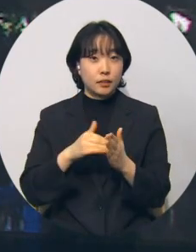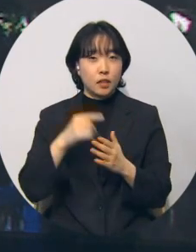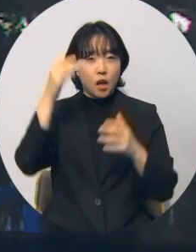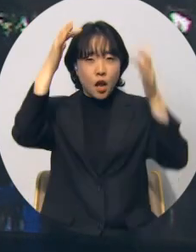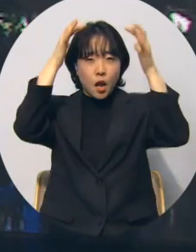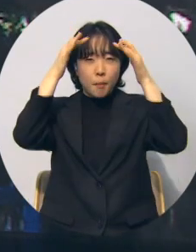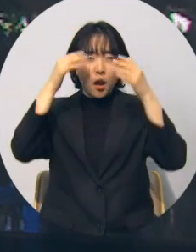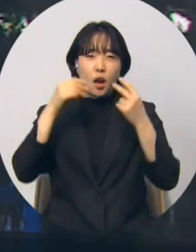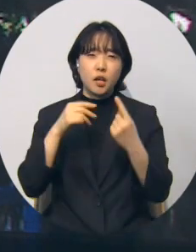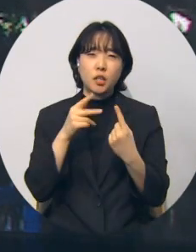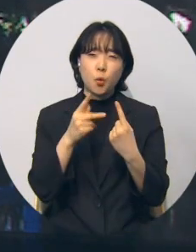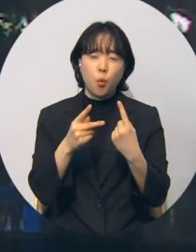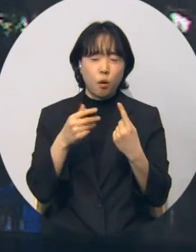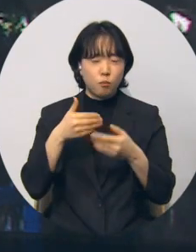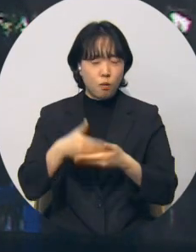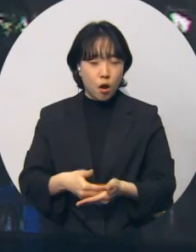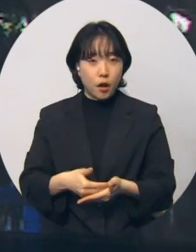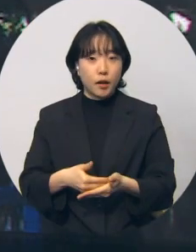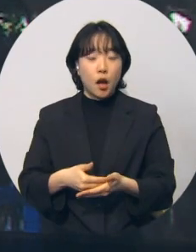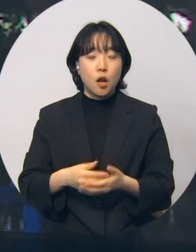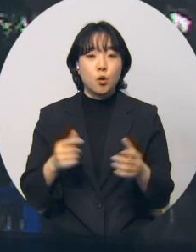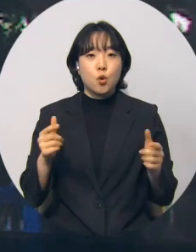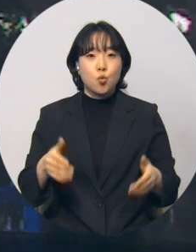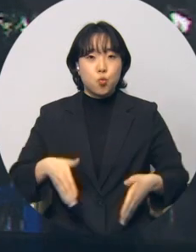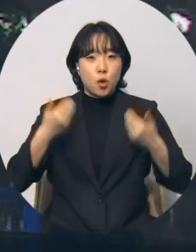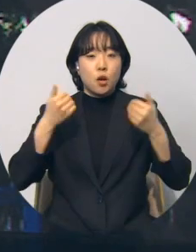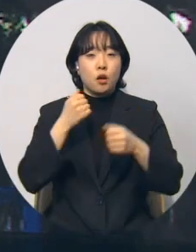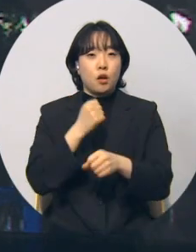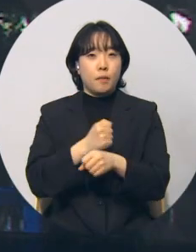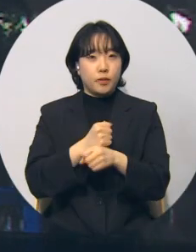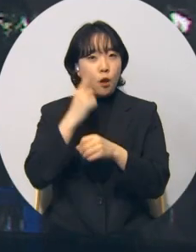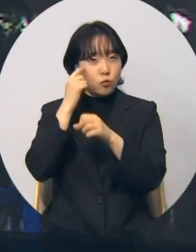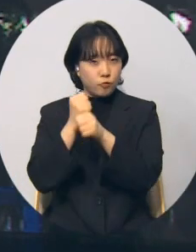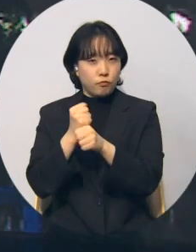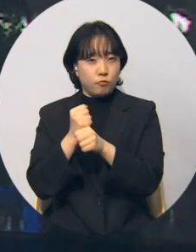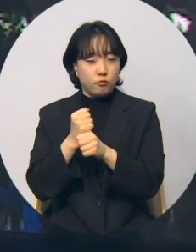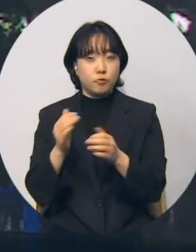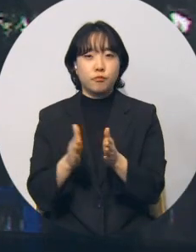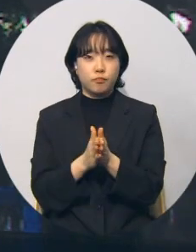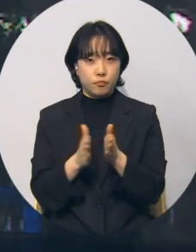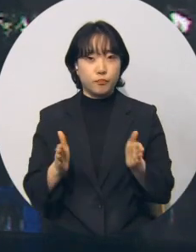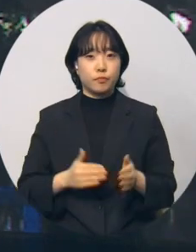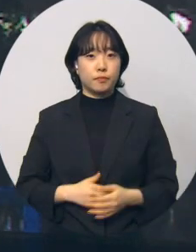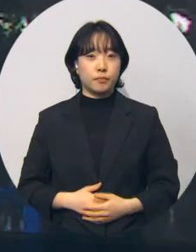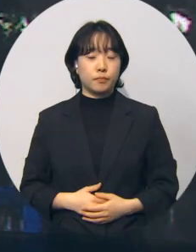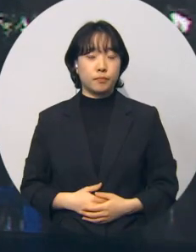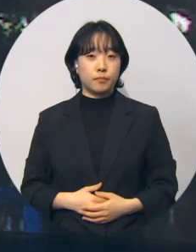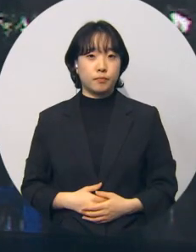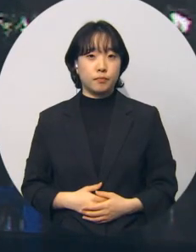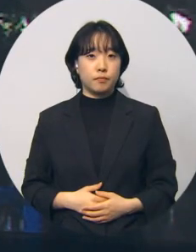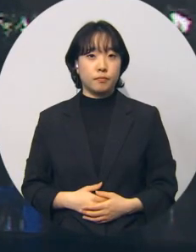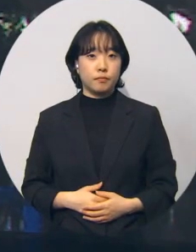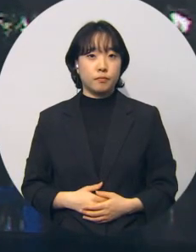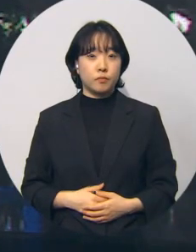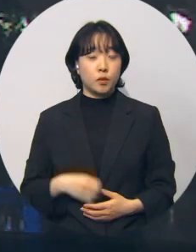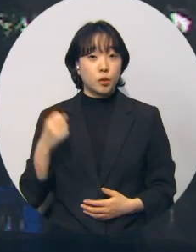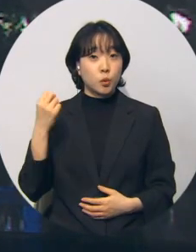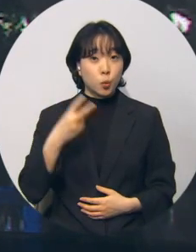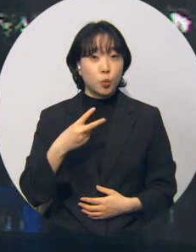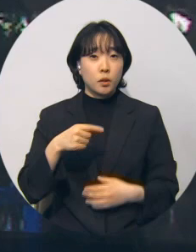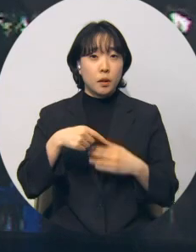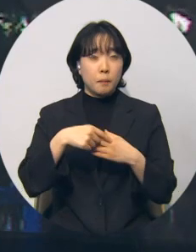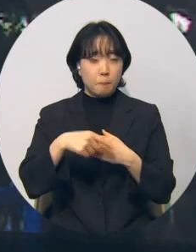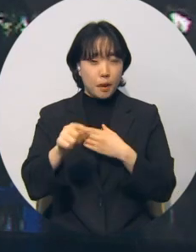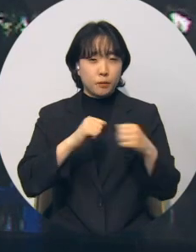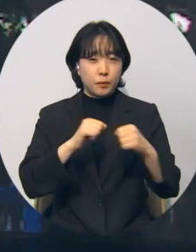헬멧의 무게를 10% 줄이는 경량화 연구 개발에 나선다는 방침입니다 또 대원들의 고립을